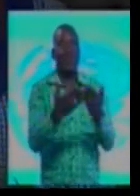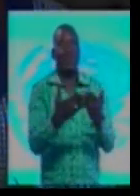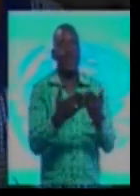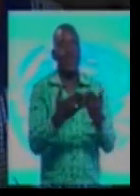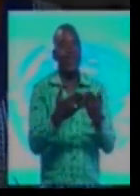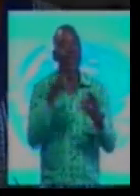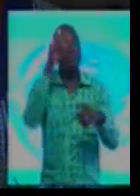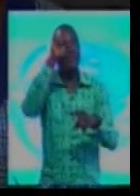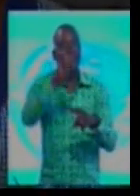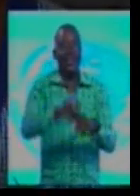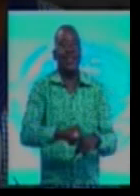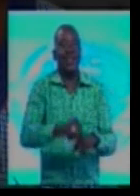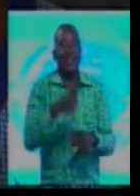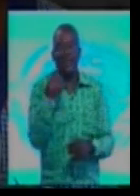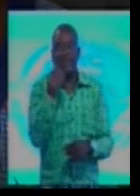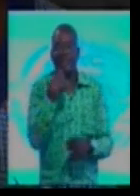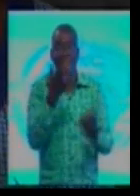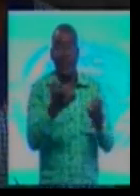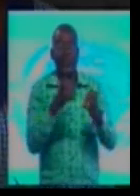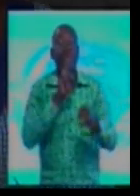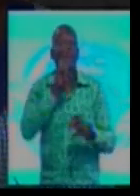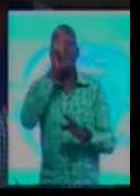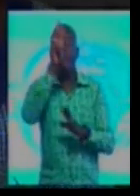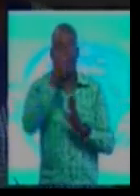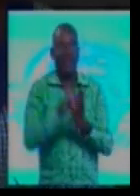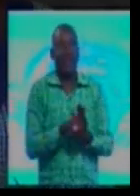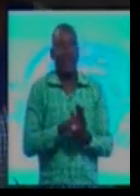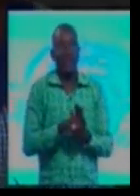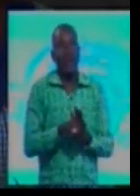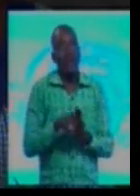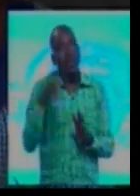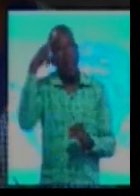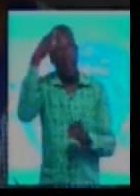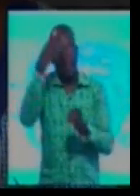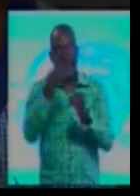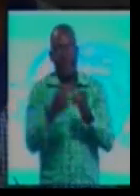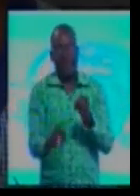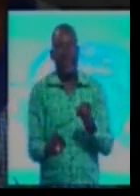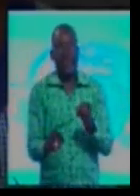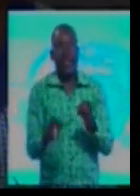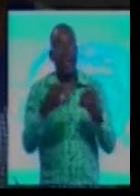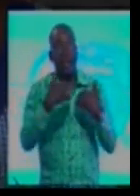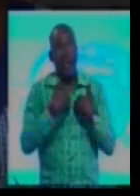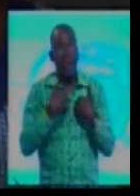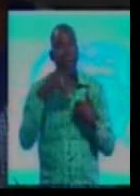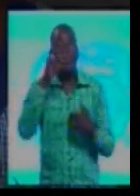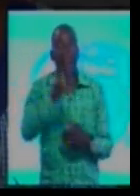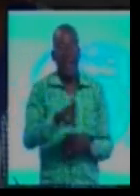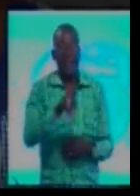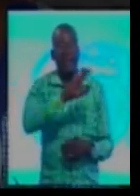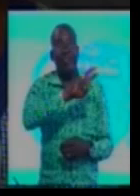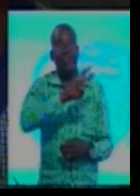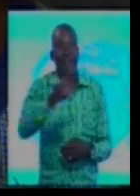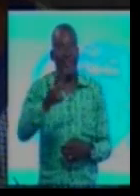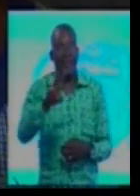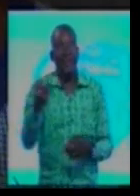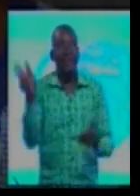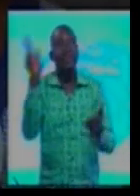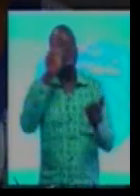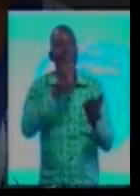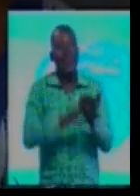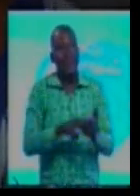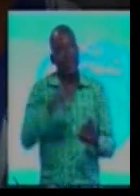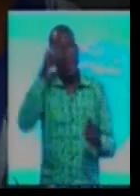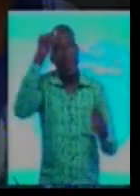tendue du syndicat qui veut véritablement que pour mettre un terme, nous ayons un procès verbal qui valide tous nos points